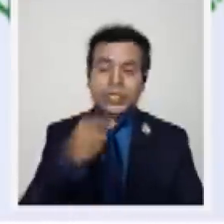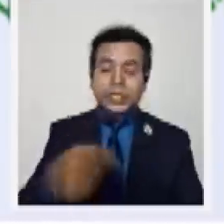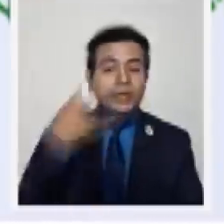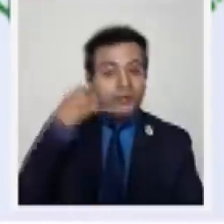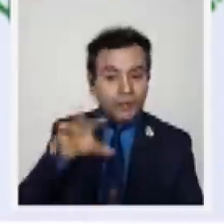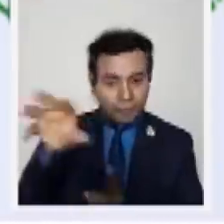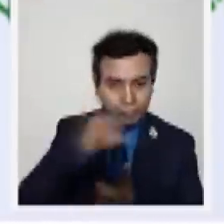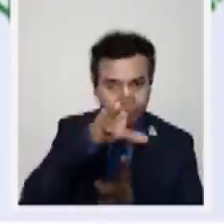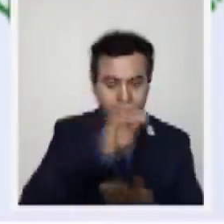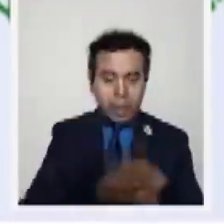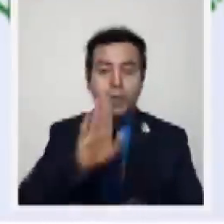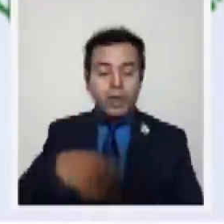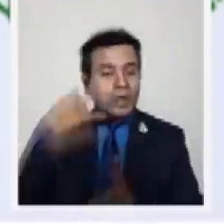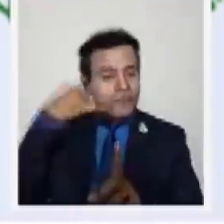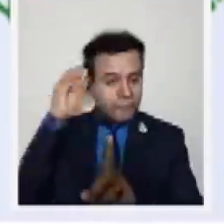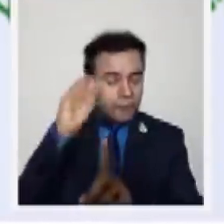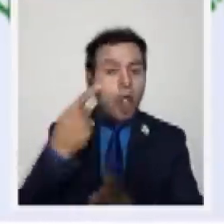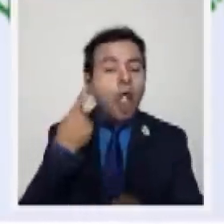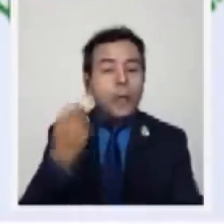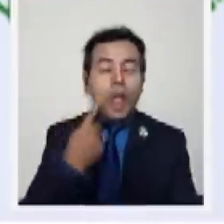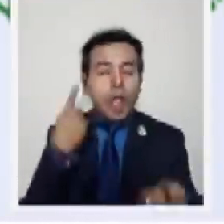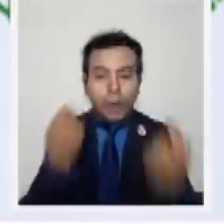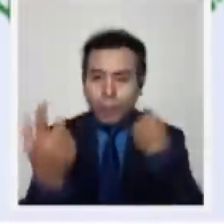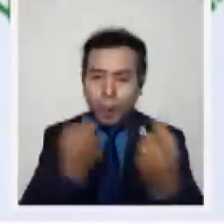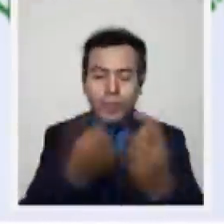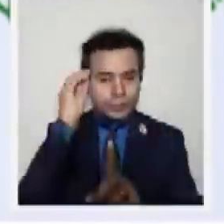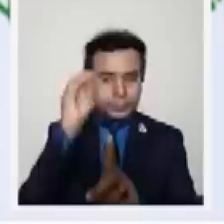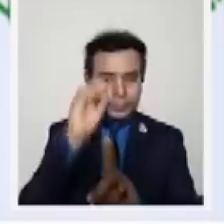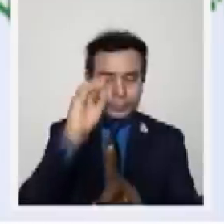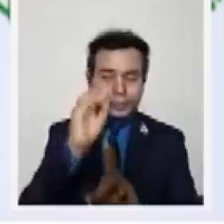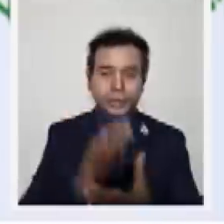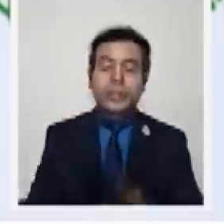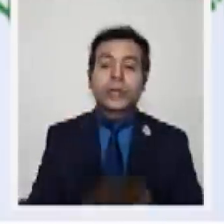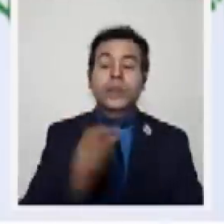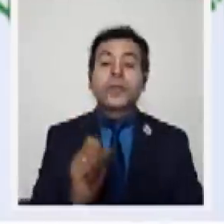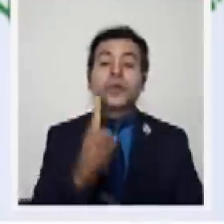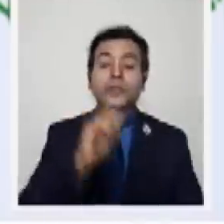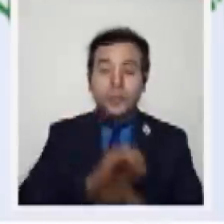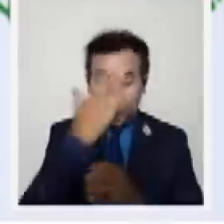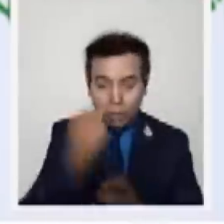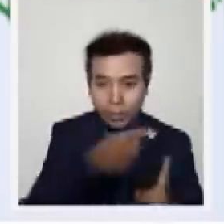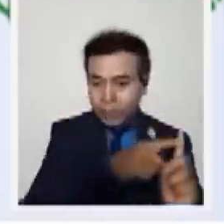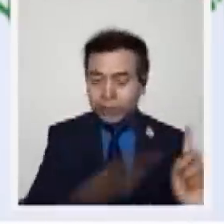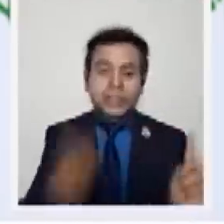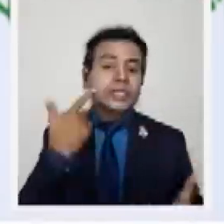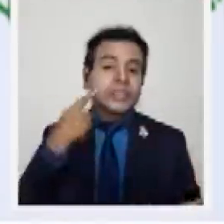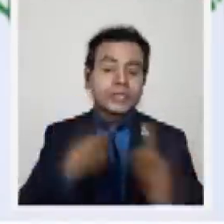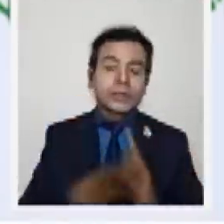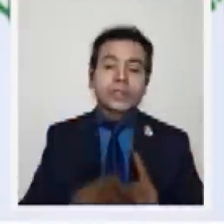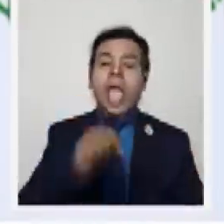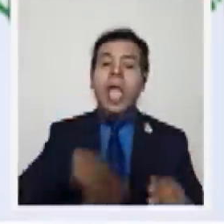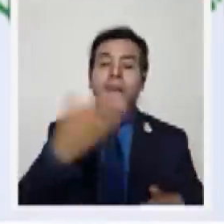থেকে যারা নতুনভাবে শনাক্ত হয়েছেন তাদের ফোন কলের মাধ্যমে খবর নেওয়া হচ্ছে এবং তাদের আক্রান্ত হওয়ার প্রথম